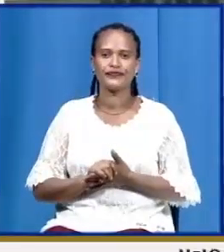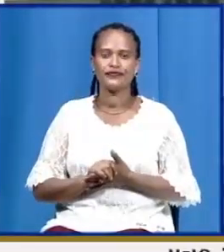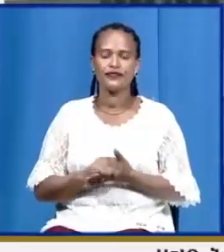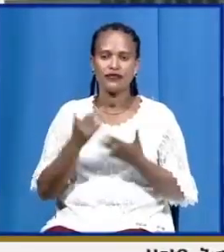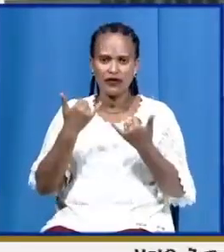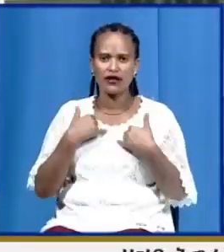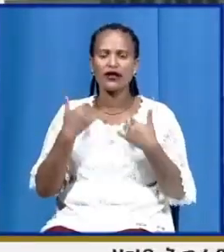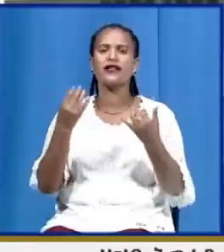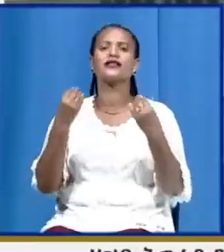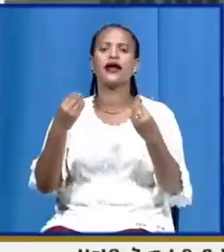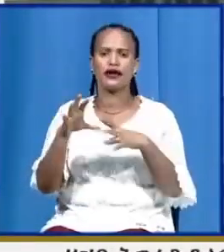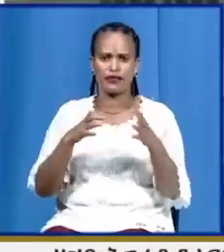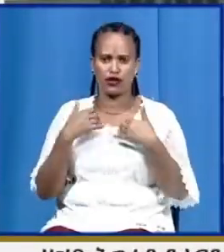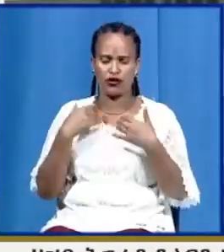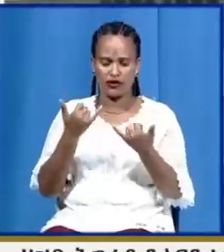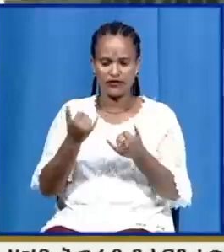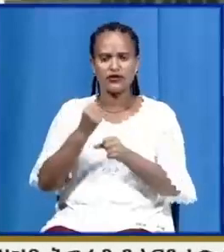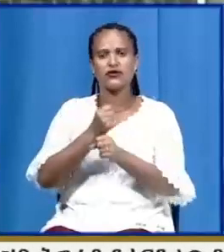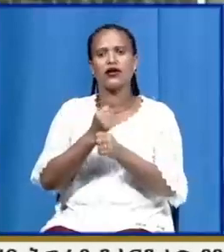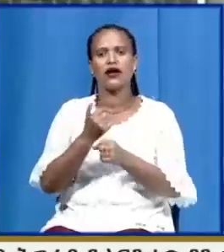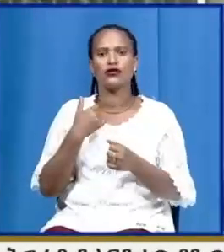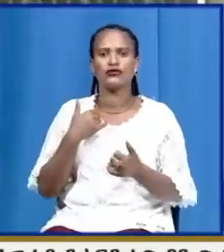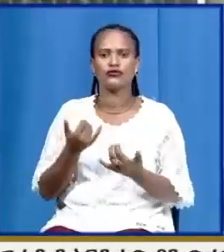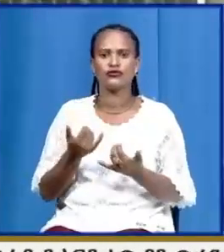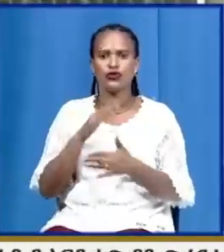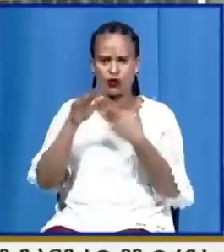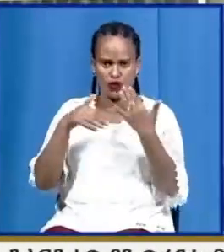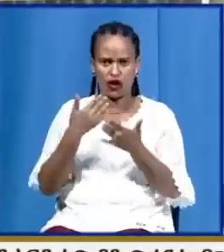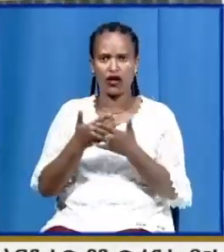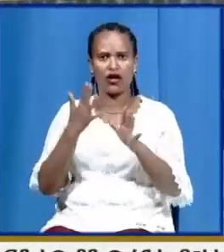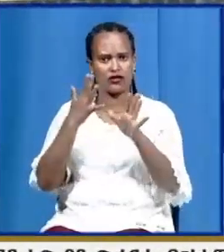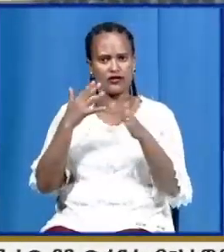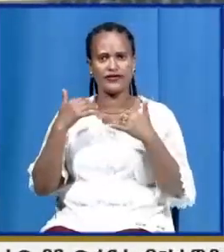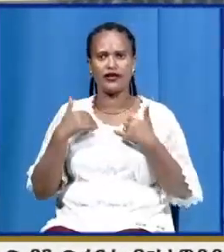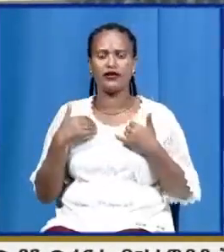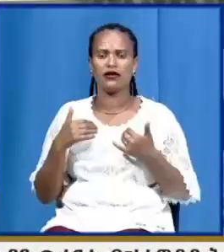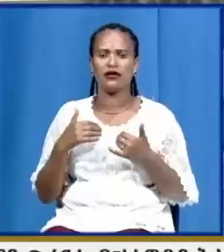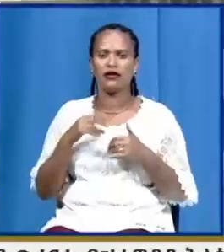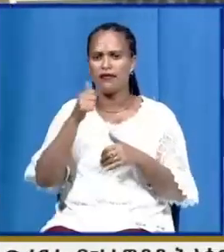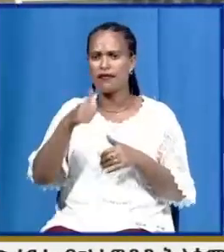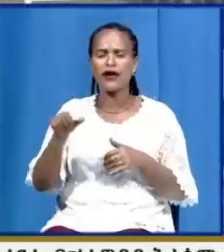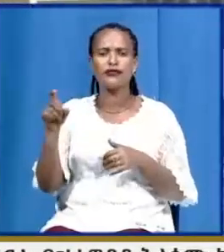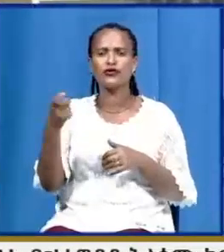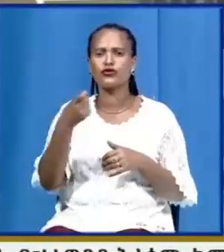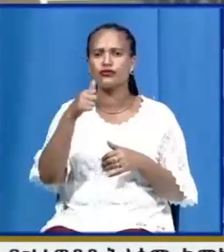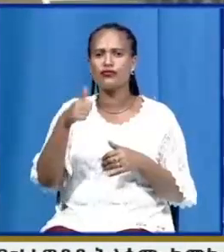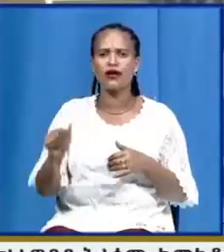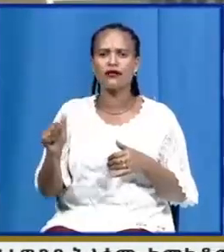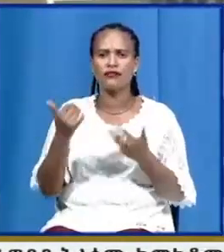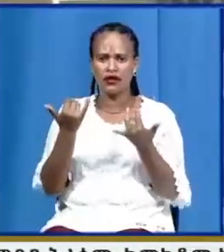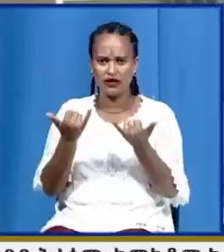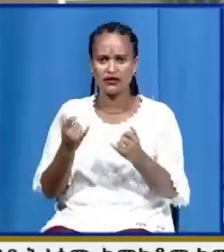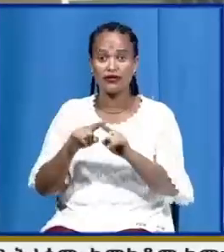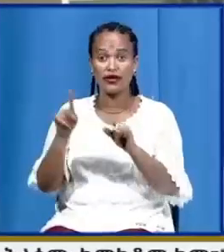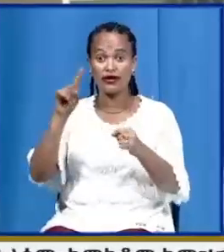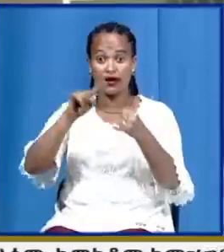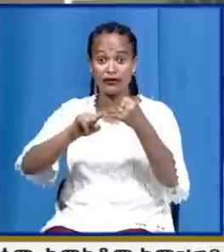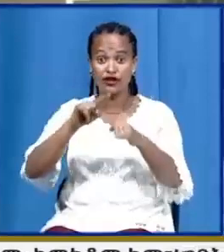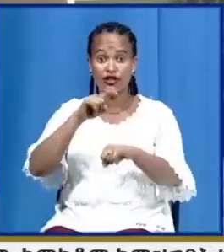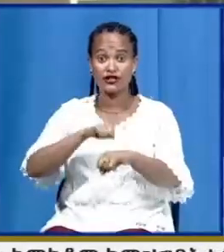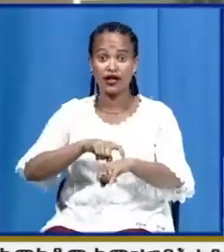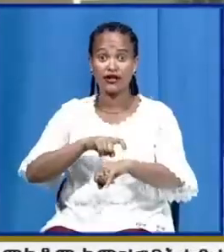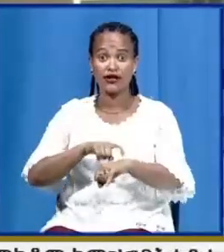ኣነ ክንታይ ይገብር ኣለኹ ኣብዚ ዝስራሕ ስራሕ ይሰርሕ ኣለኹ ኩላህና ኢና ክንስለፍ ዘለና ማንም ይኹን ማንም ሕዚ በተለይ ዛና መጨረሻ ሰዓት